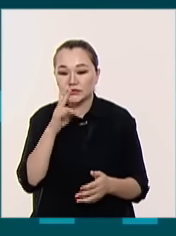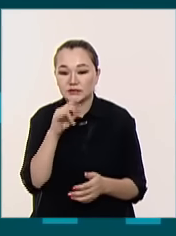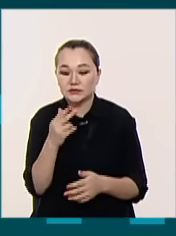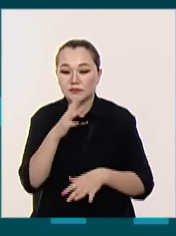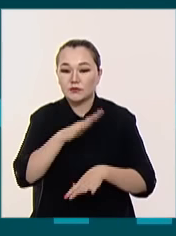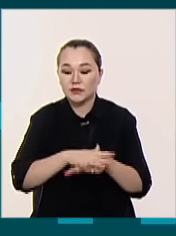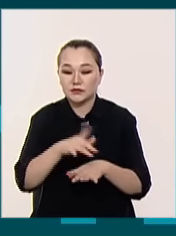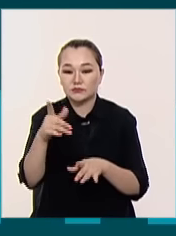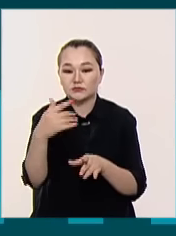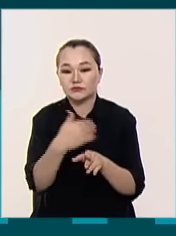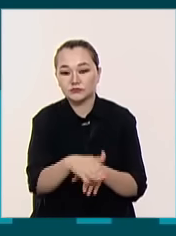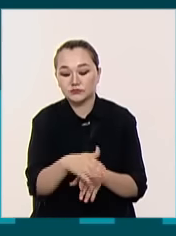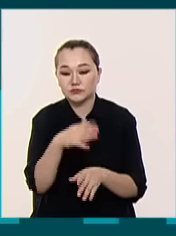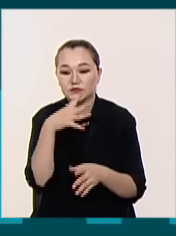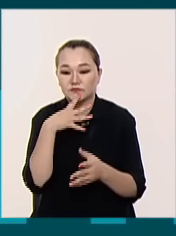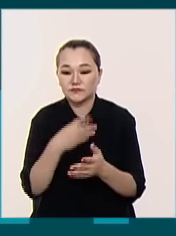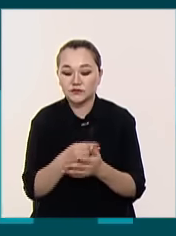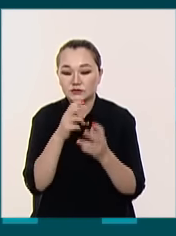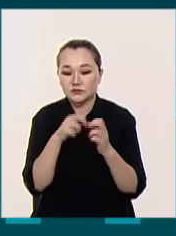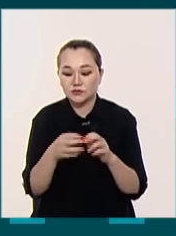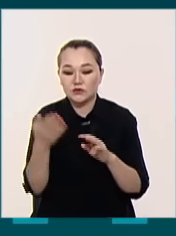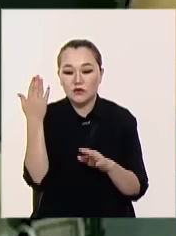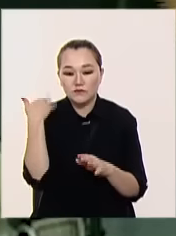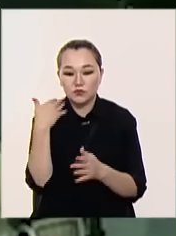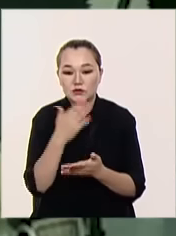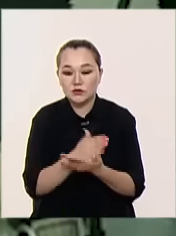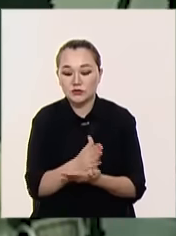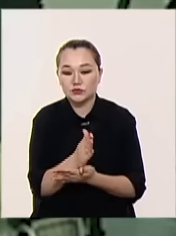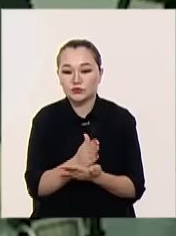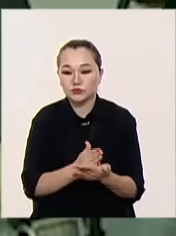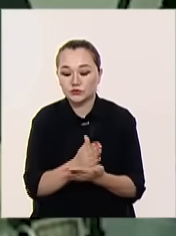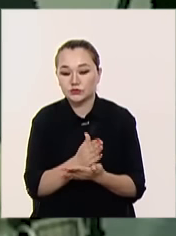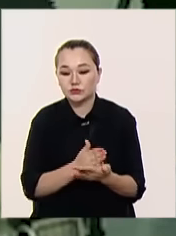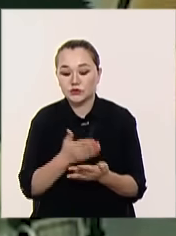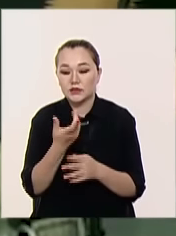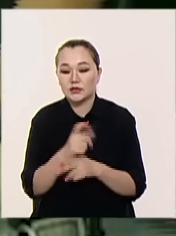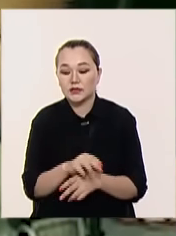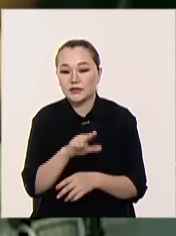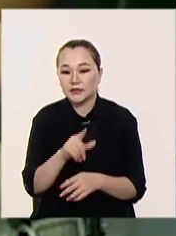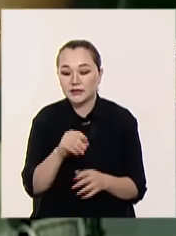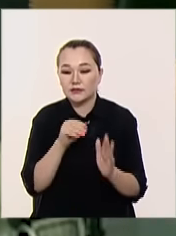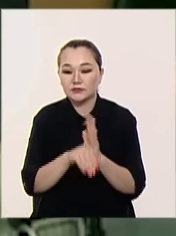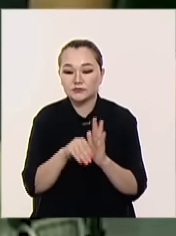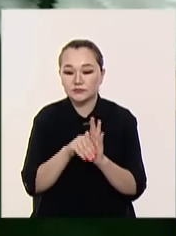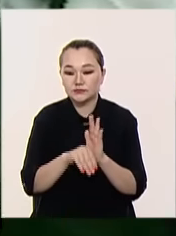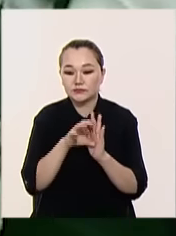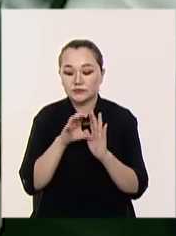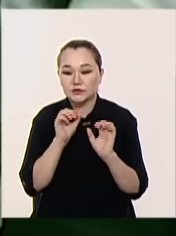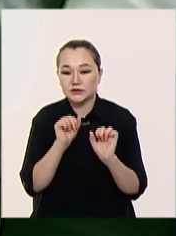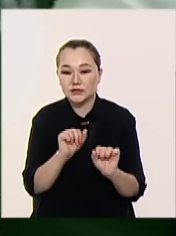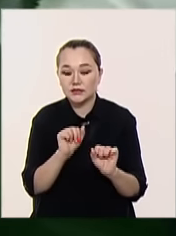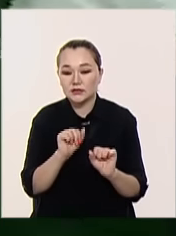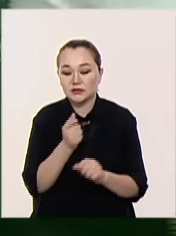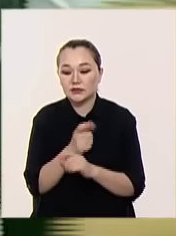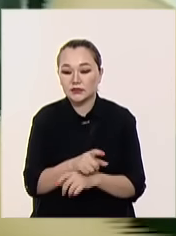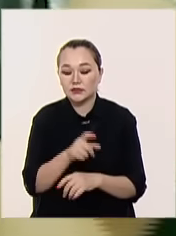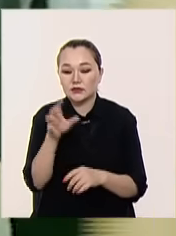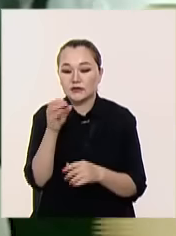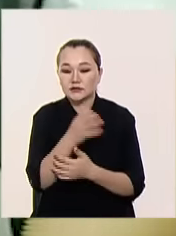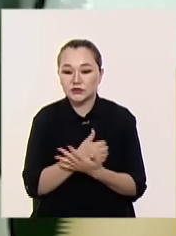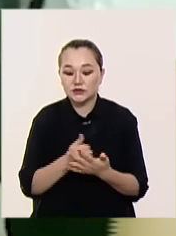бөлінсе, солар қарастырады. Бұл баяғыдан келе жатқан механизм. Айта кетейін, теңгелік салымдарды қорғау бағдарламасы арқылы жинақ